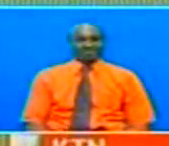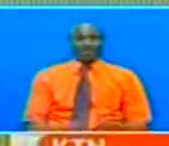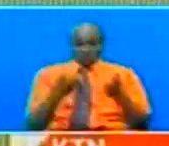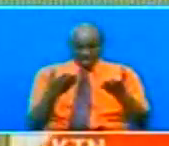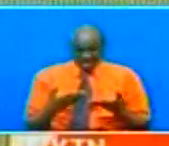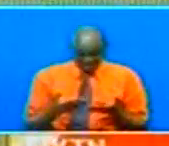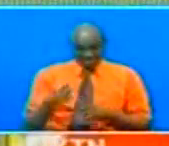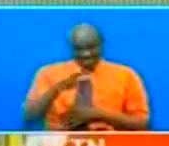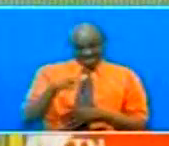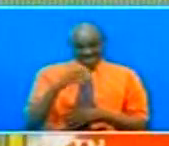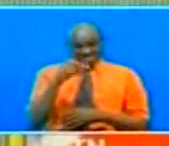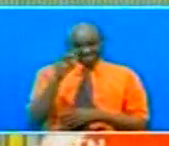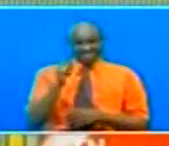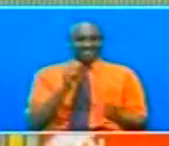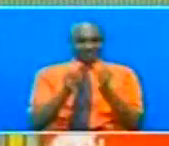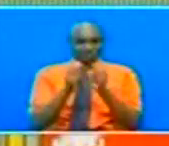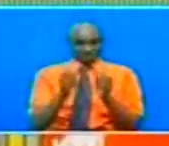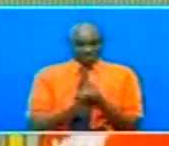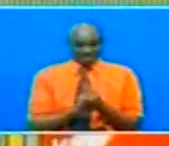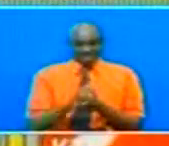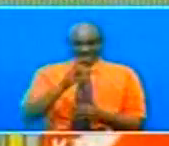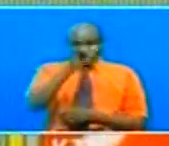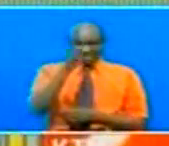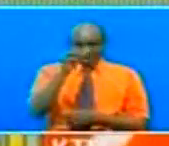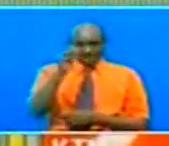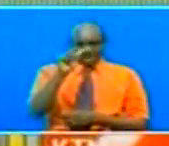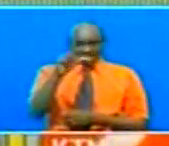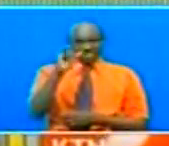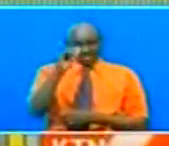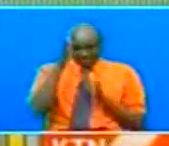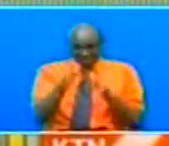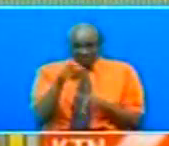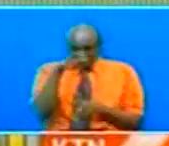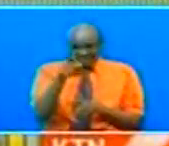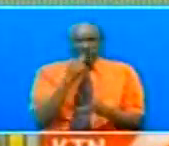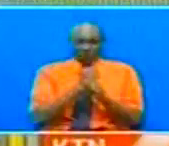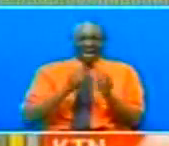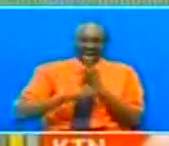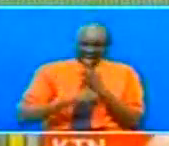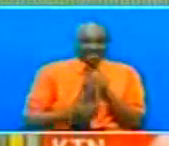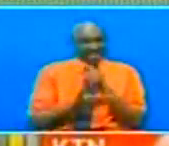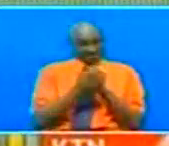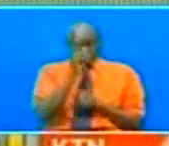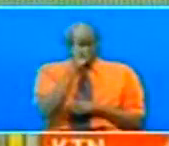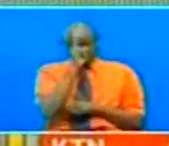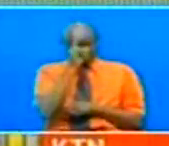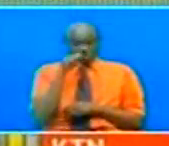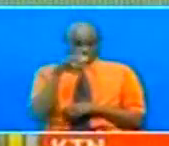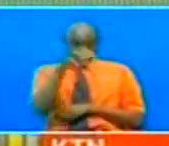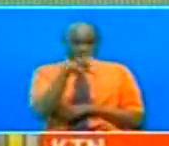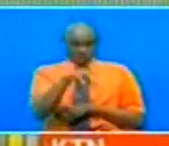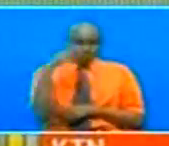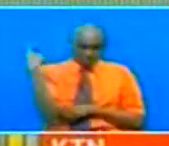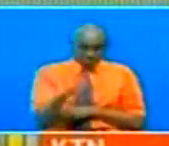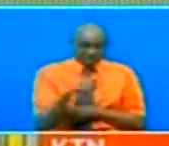Karibu kwenye safu ya KTN leo michezo. Jamali Mbeze alistadika na kuisaidia timu ya polisi kutoka Kongo kuilaza